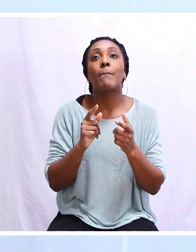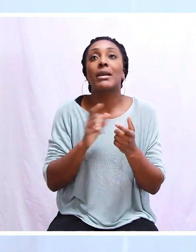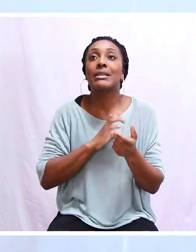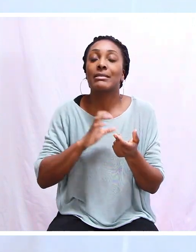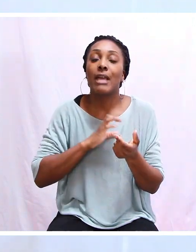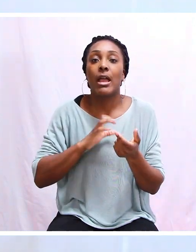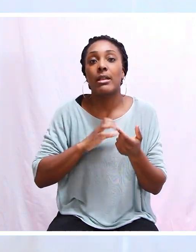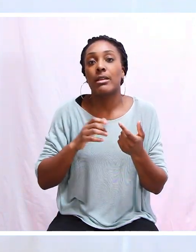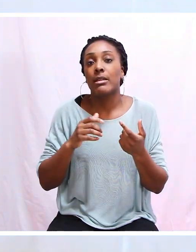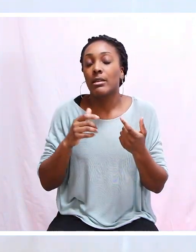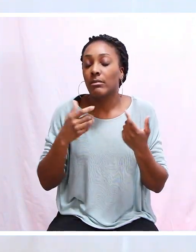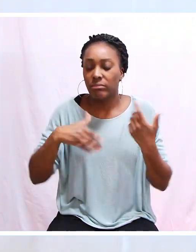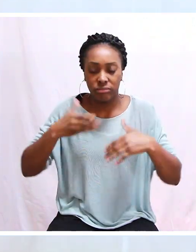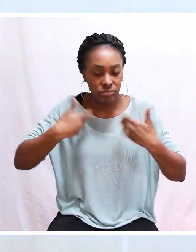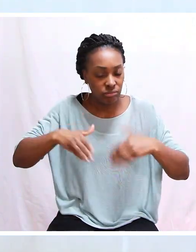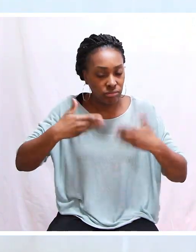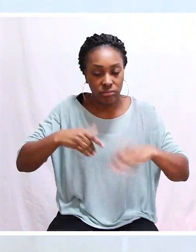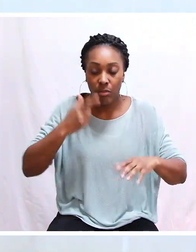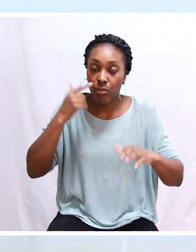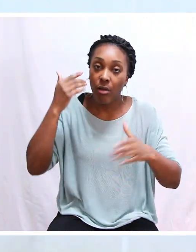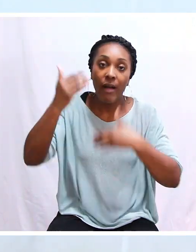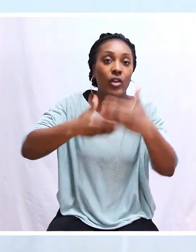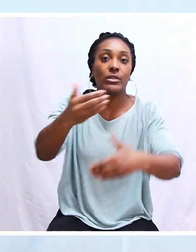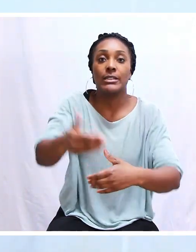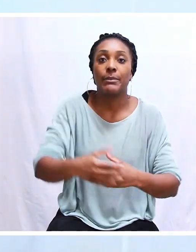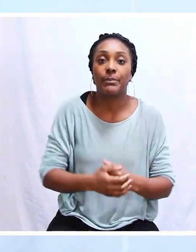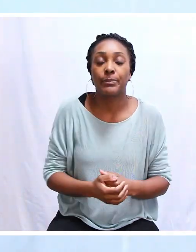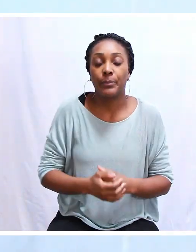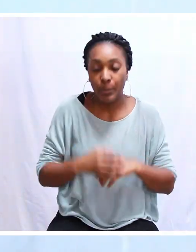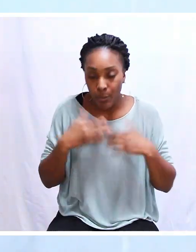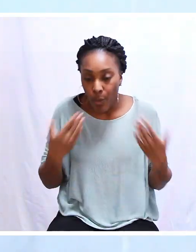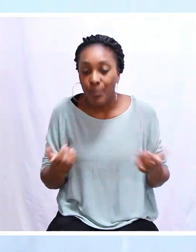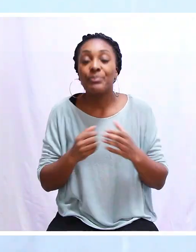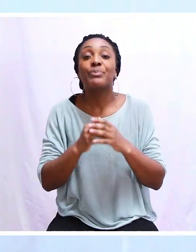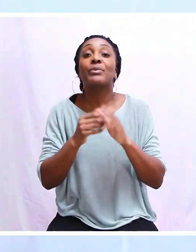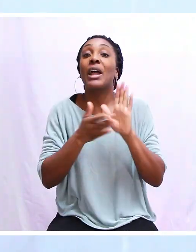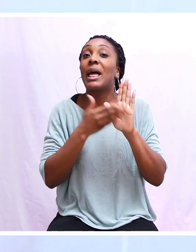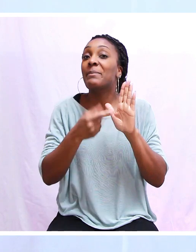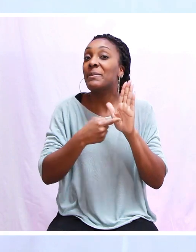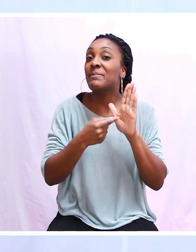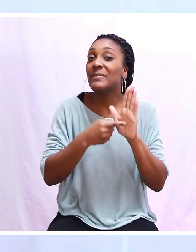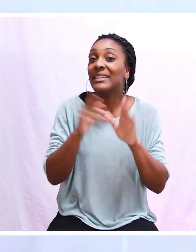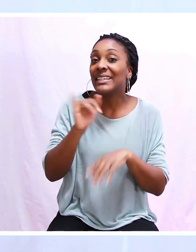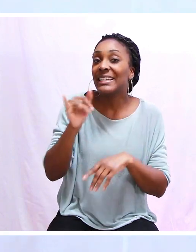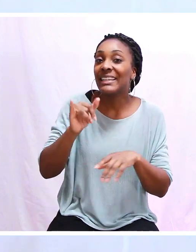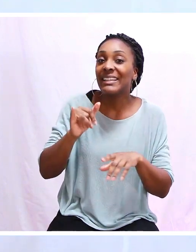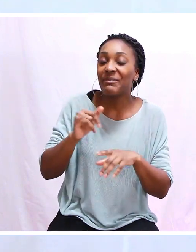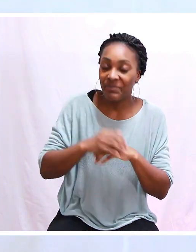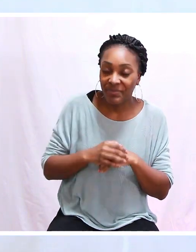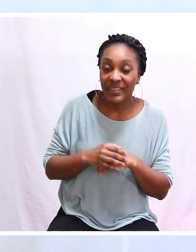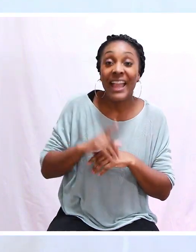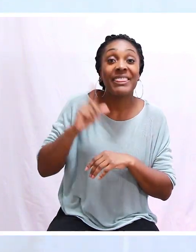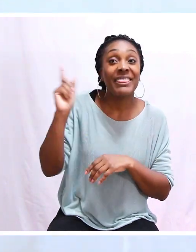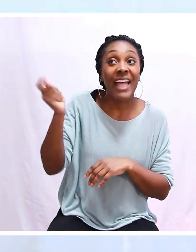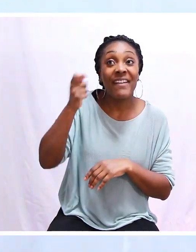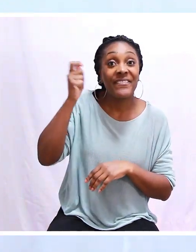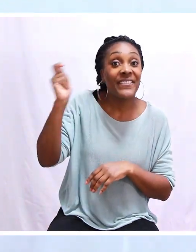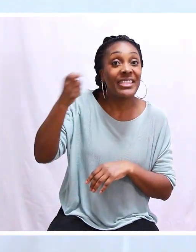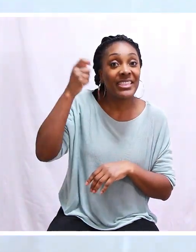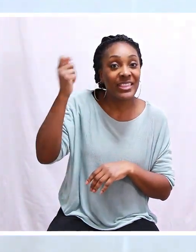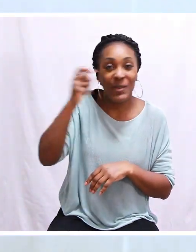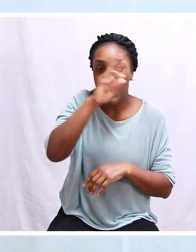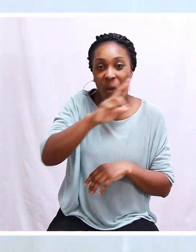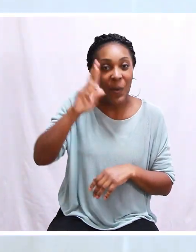ça et se projeter en avant. Et c'est ce que Dieu veut pour nos vies. On a eu un exemple de quelqu'un dans la Bible, c'est David. David qui après avoir